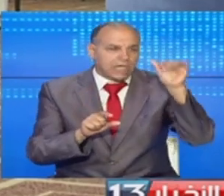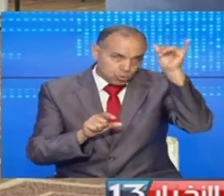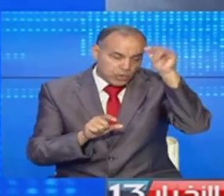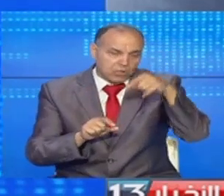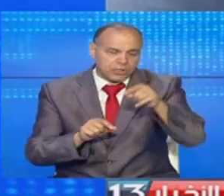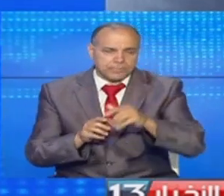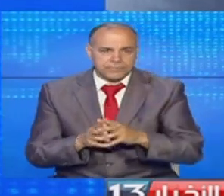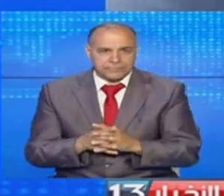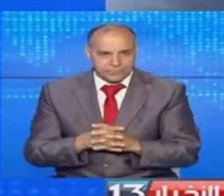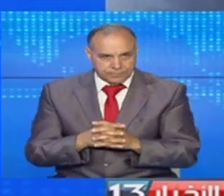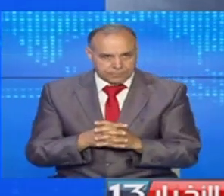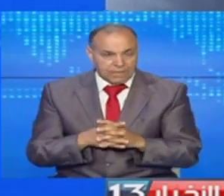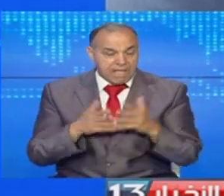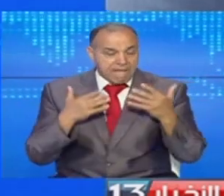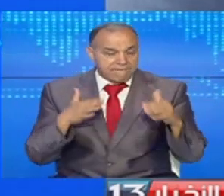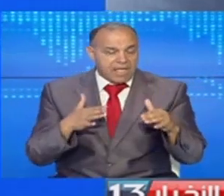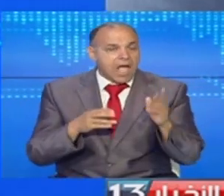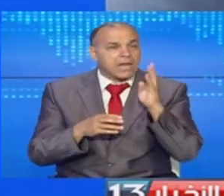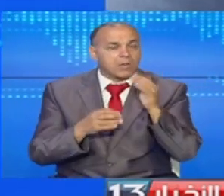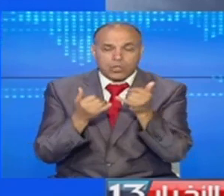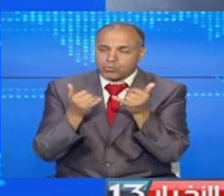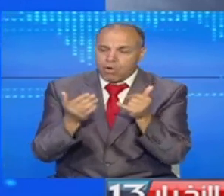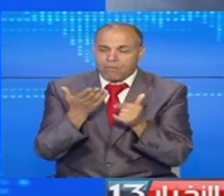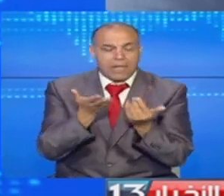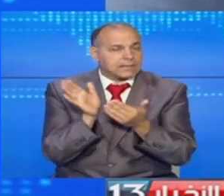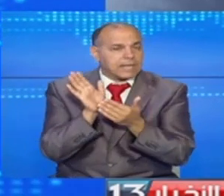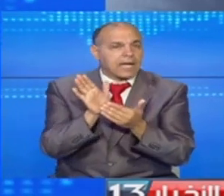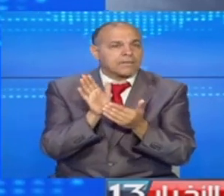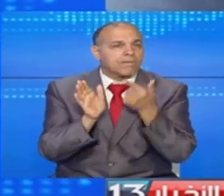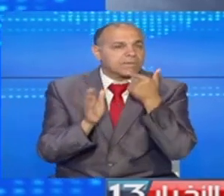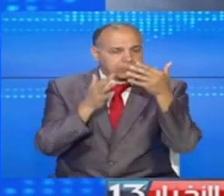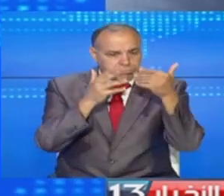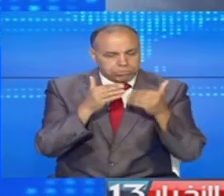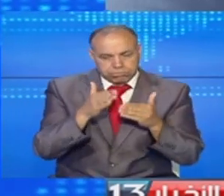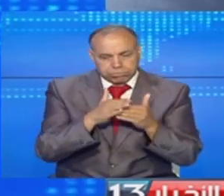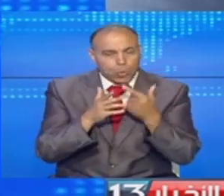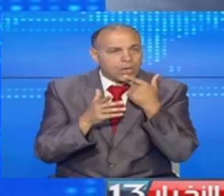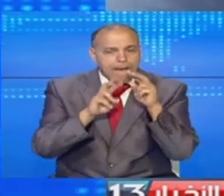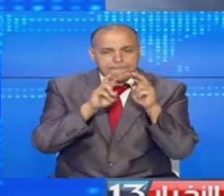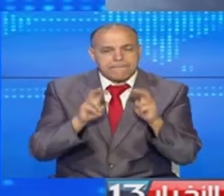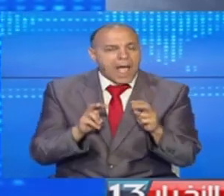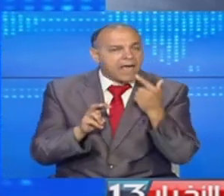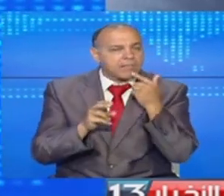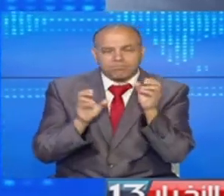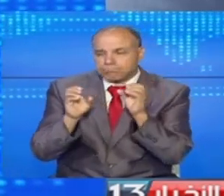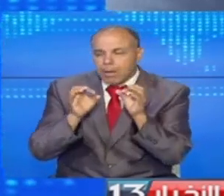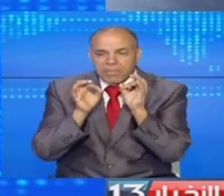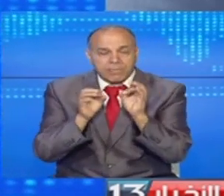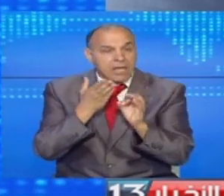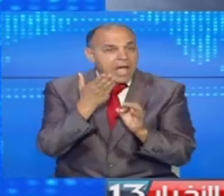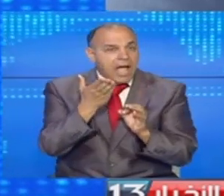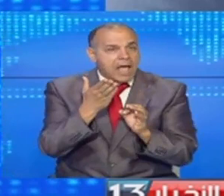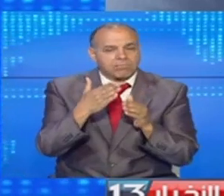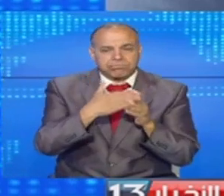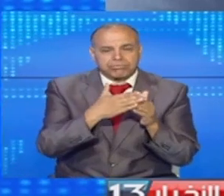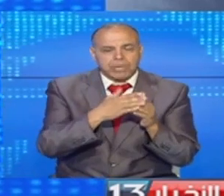الجاري. تم خلال ندوة صحفية تقديم ملخص النتائج النهائية لدراسة تشخيصية حول